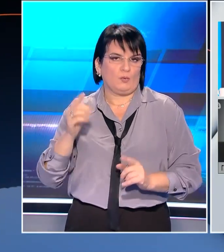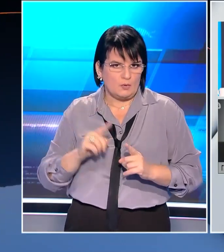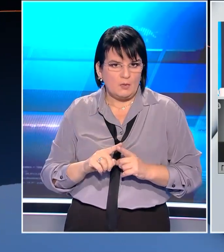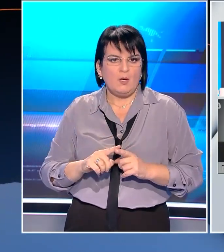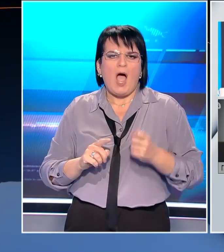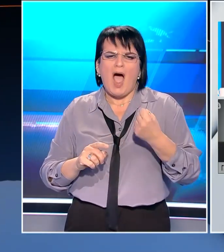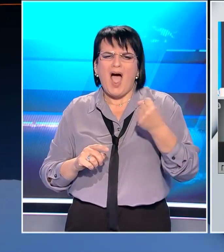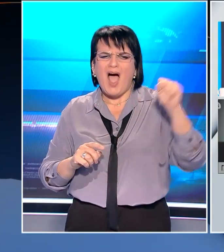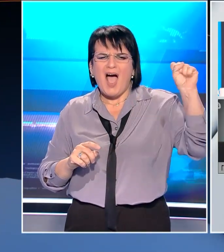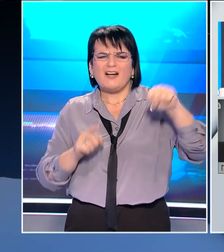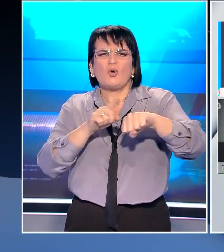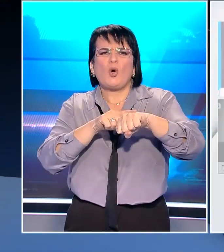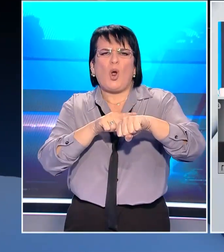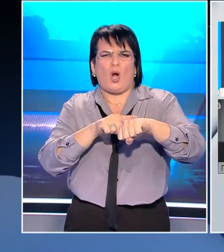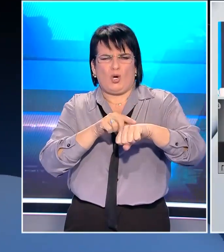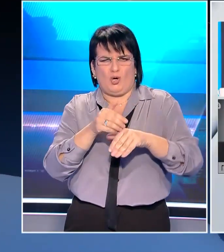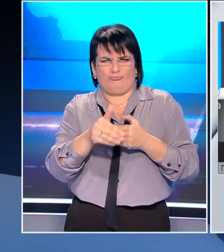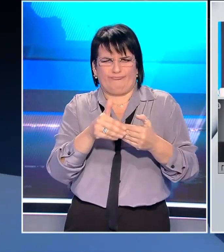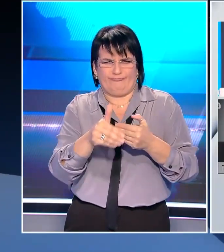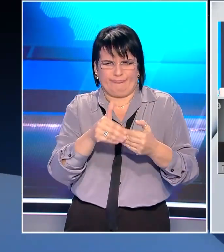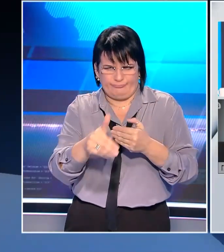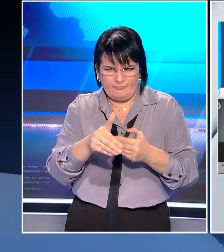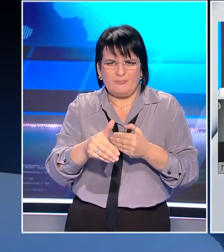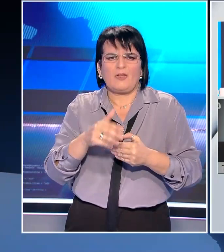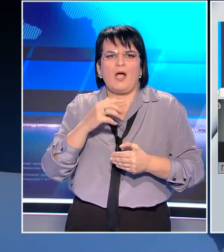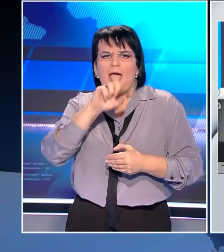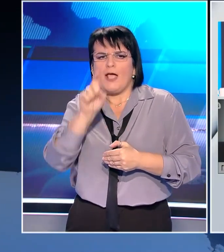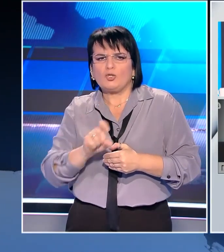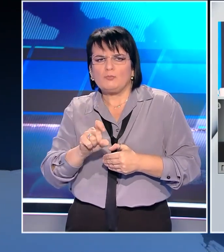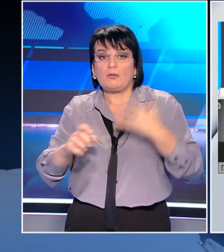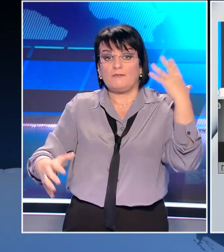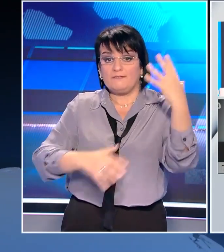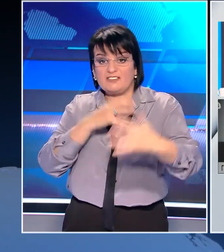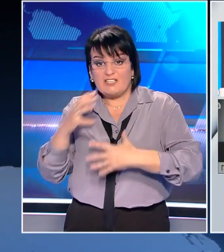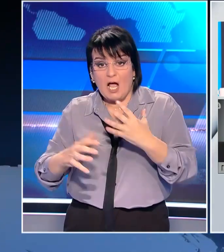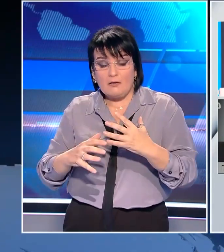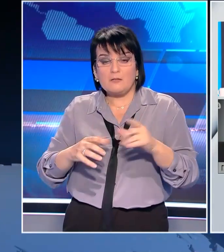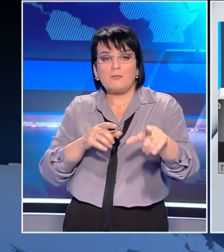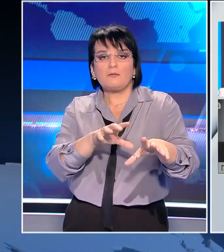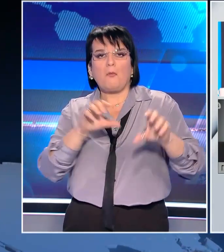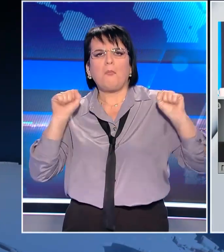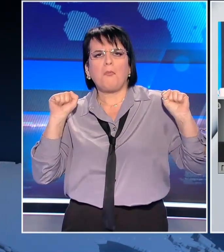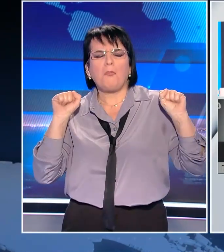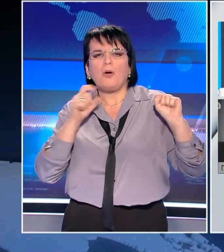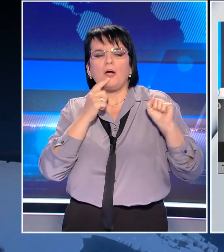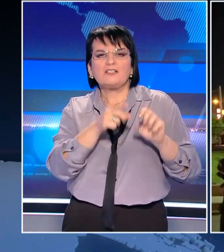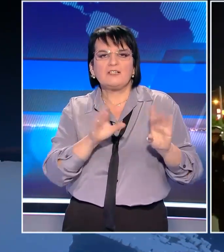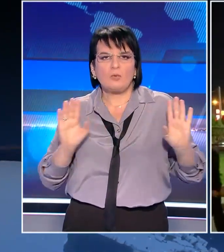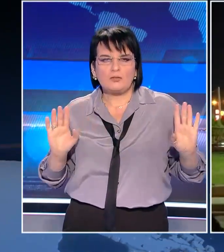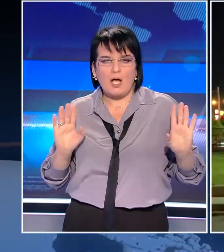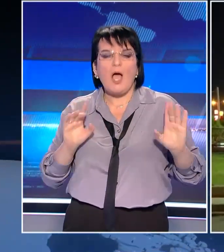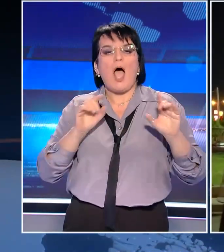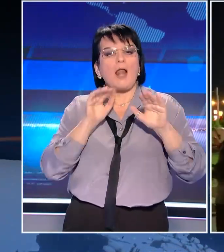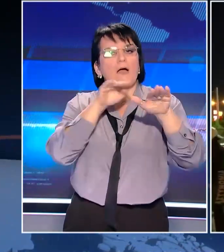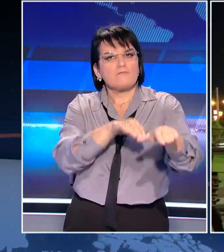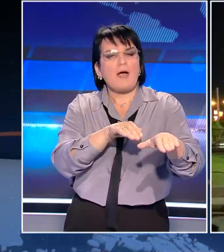είχε κάποιο χρονικό πλαίσιο. Το ερωτηματικό είναι τι θα γινόταν αν είχαμε επεισόδια. Το χρονικό διάστημα που δεν είχαν μεταβεί. Τελικά,